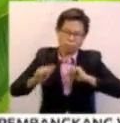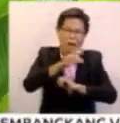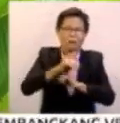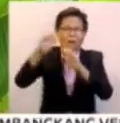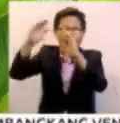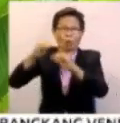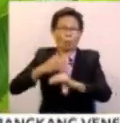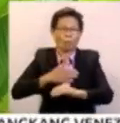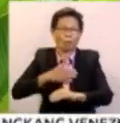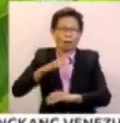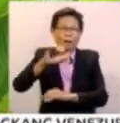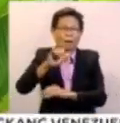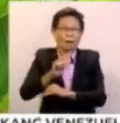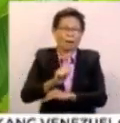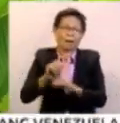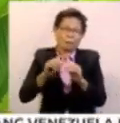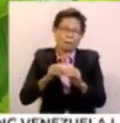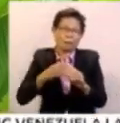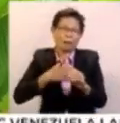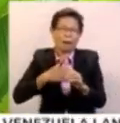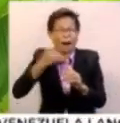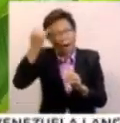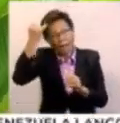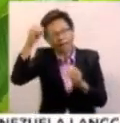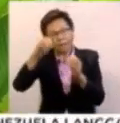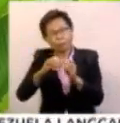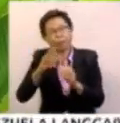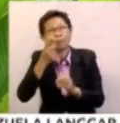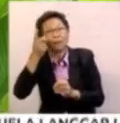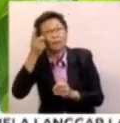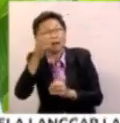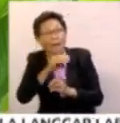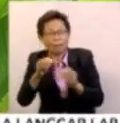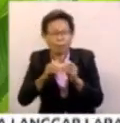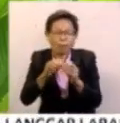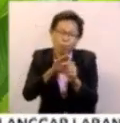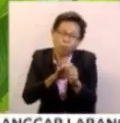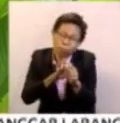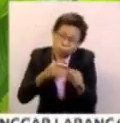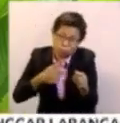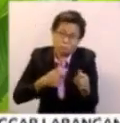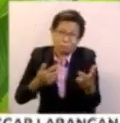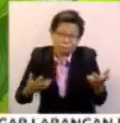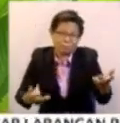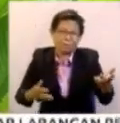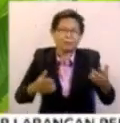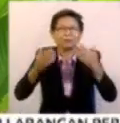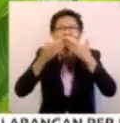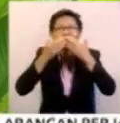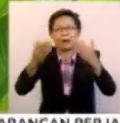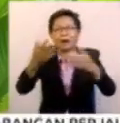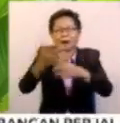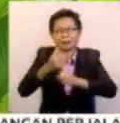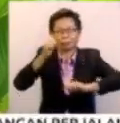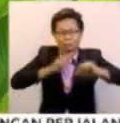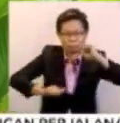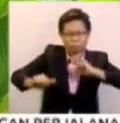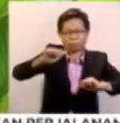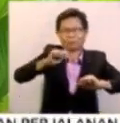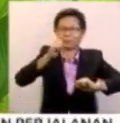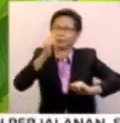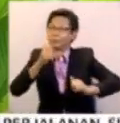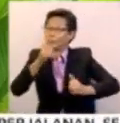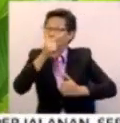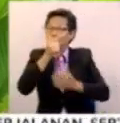Hopefully my acting will become more matang and more convincing. InsyaAllah as long as I dapat watak yang interesting